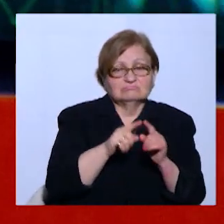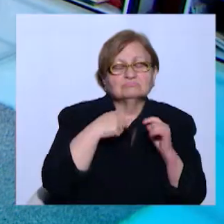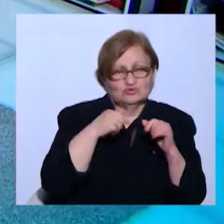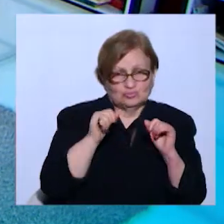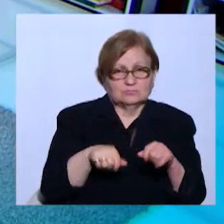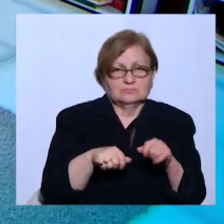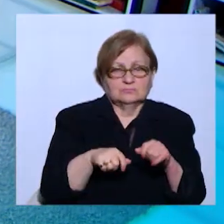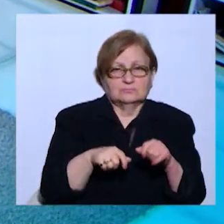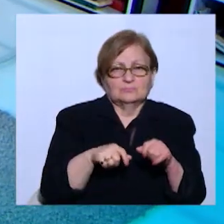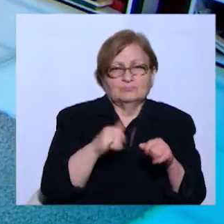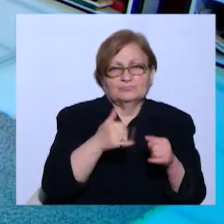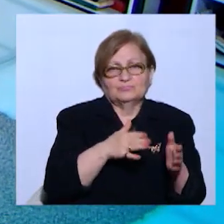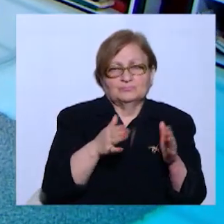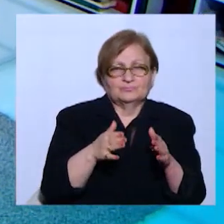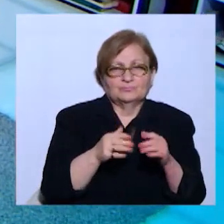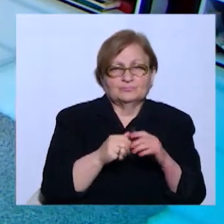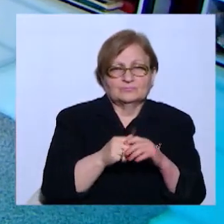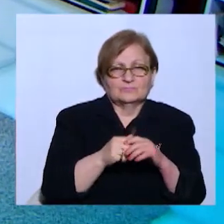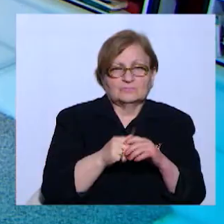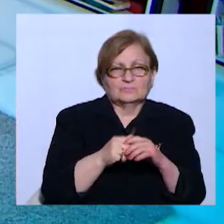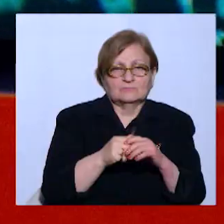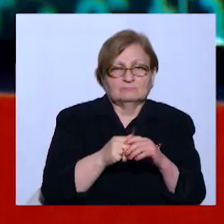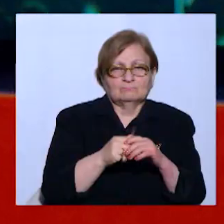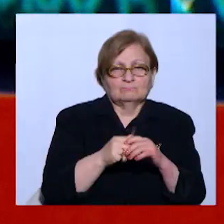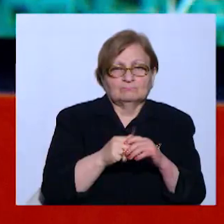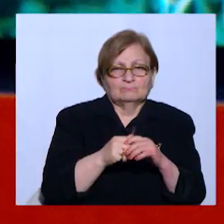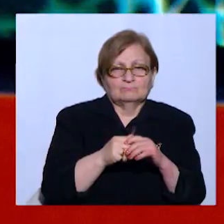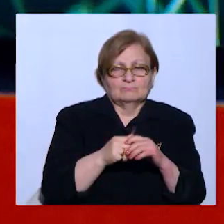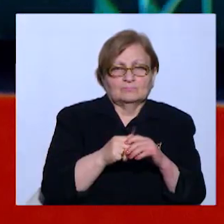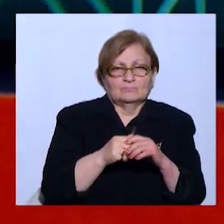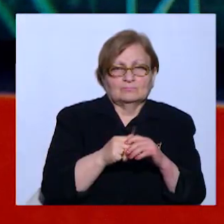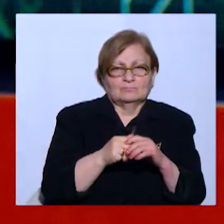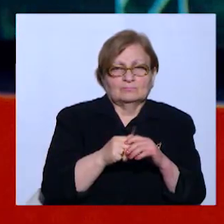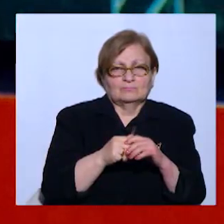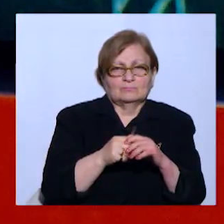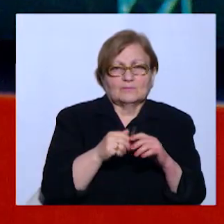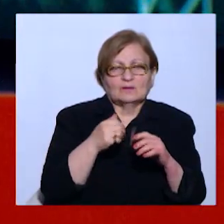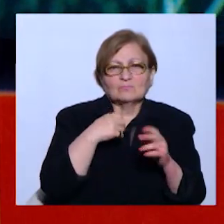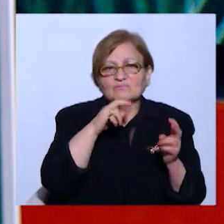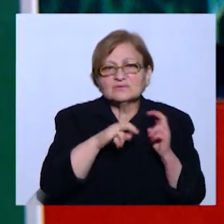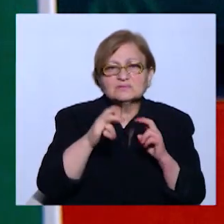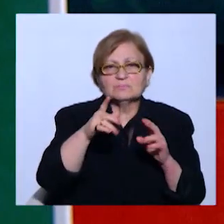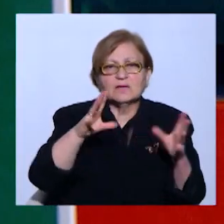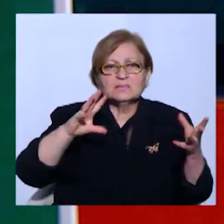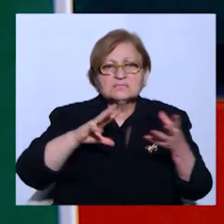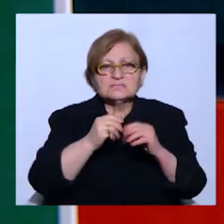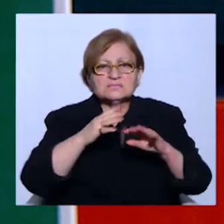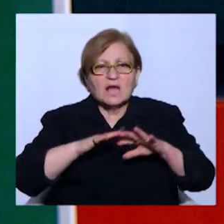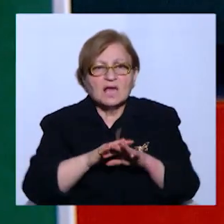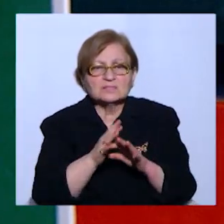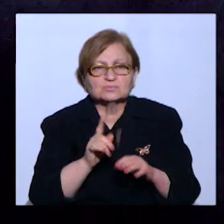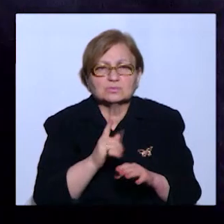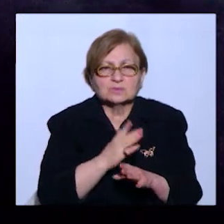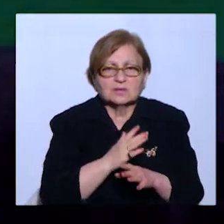შემიძლია. გადმოვედი შემდეგში 2. მაქს აგერ ვეძებ საერთო